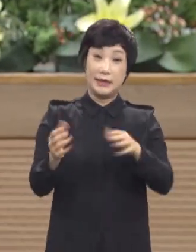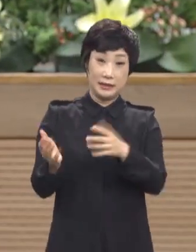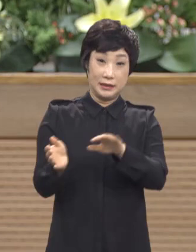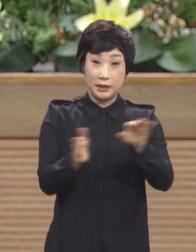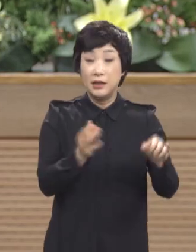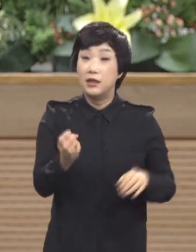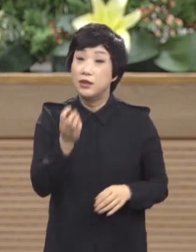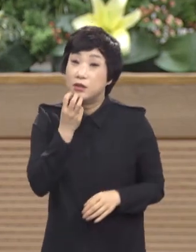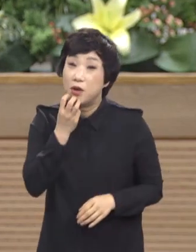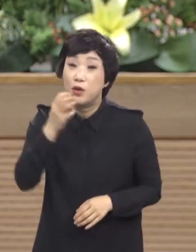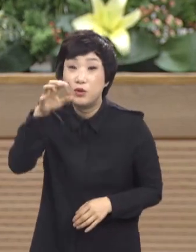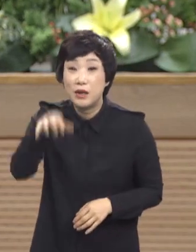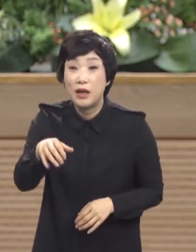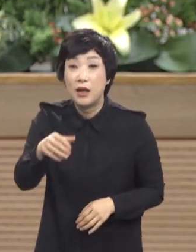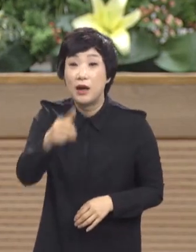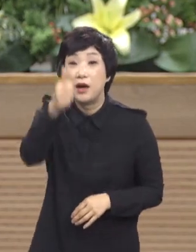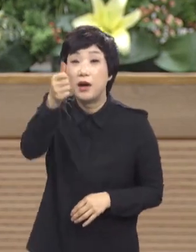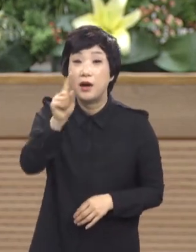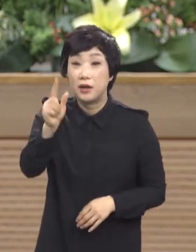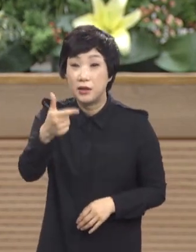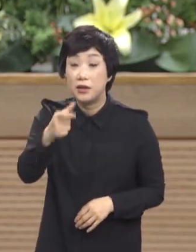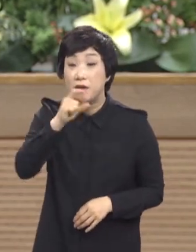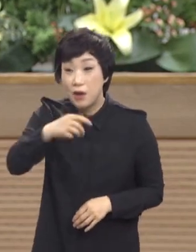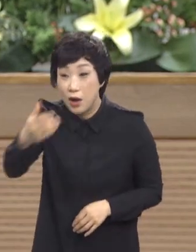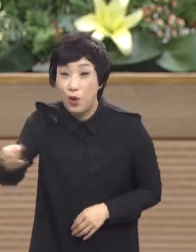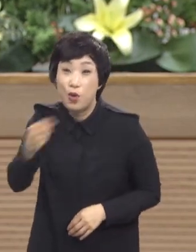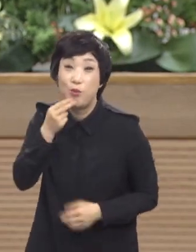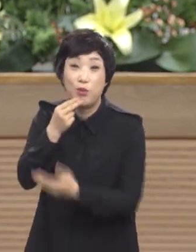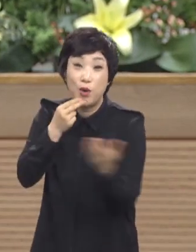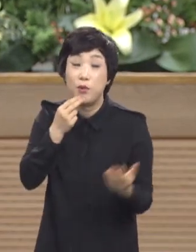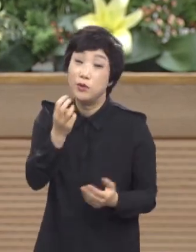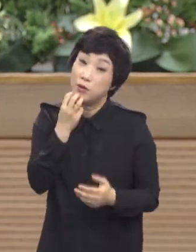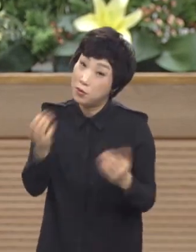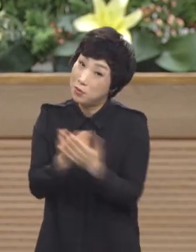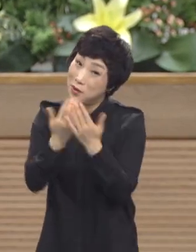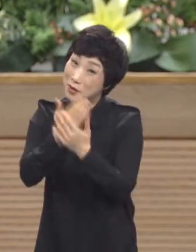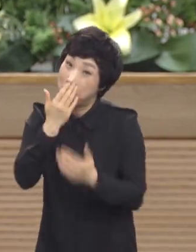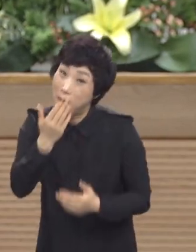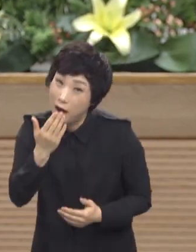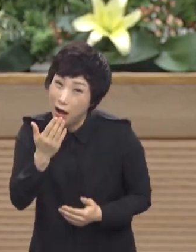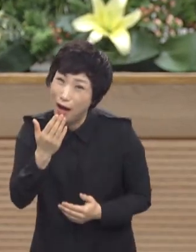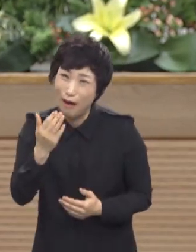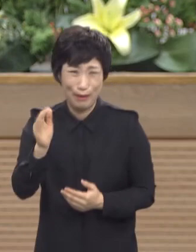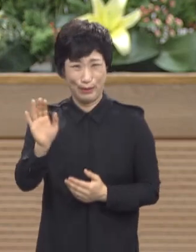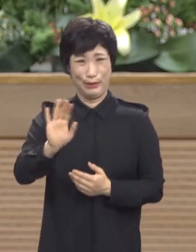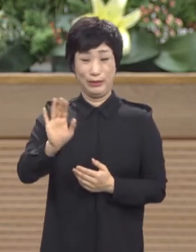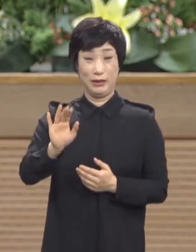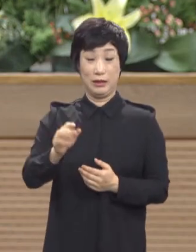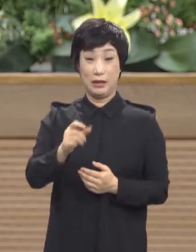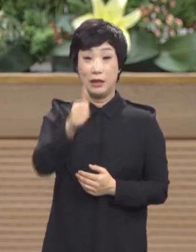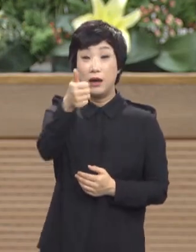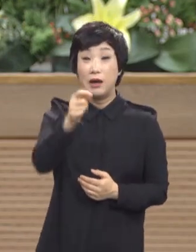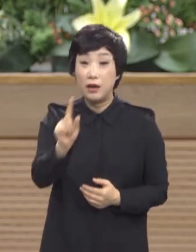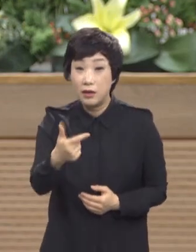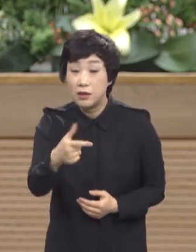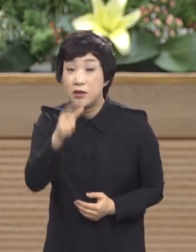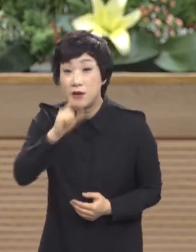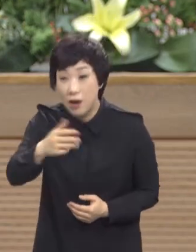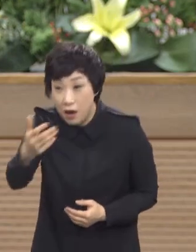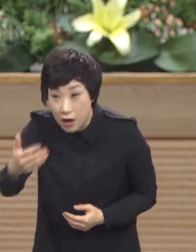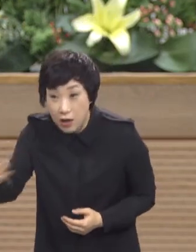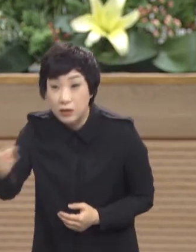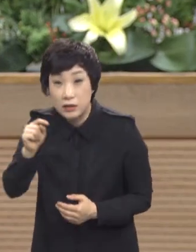서울에 한강이 없으면 이 도시가 발전할 수 있겠는가? 한강이라는 물